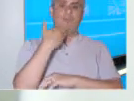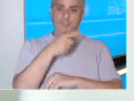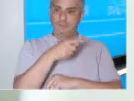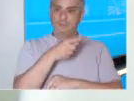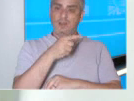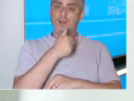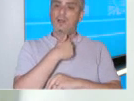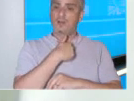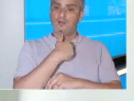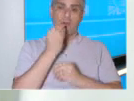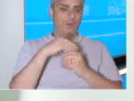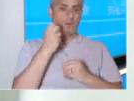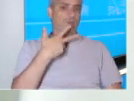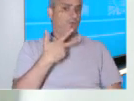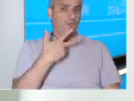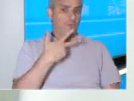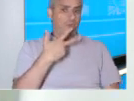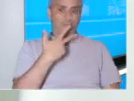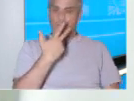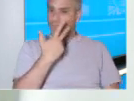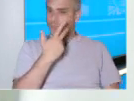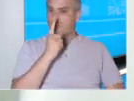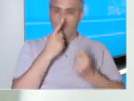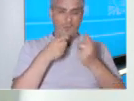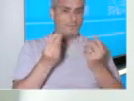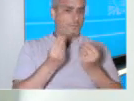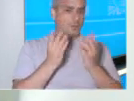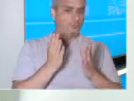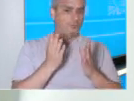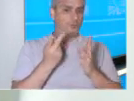זה יכול לקרות עוד שלושה שבועות. קורה פה משהו